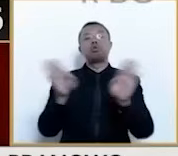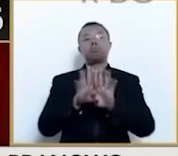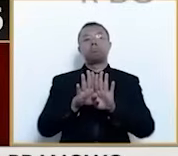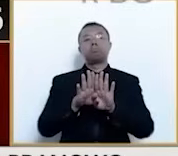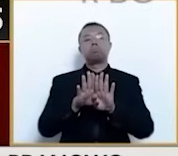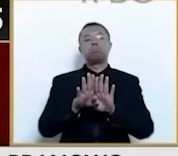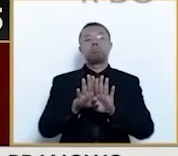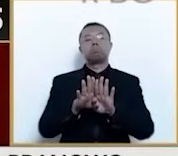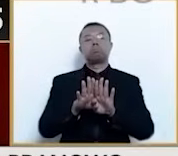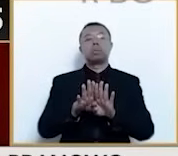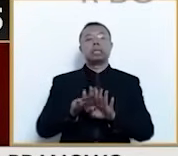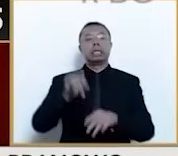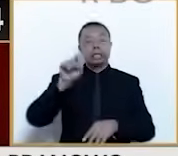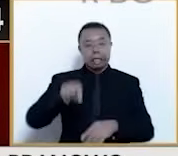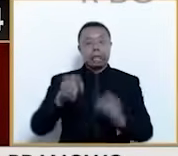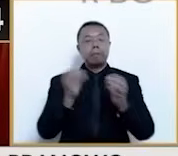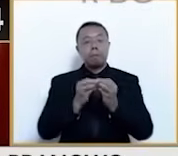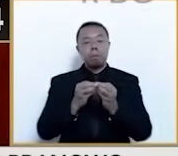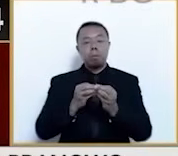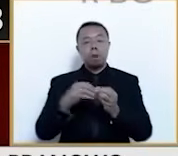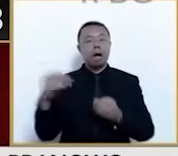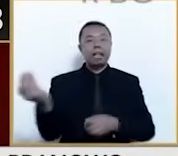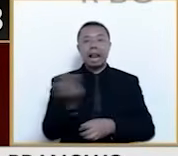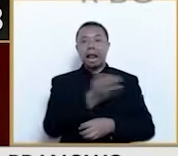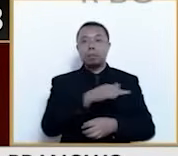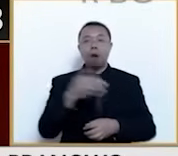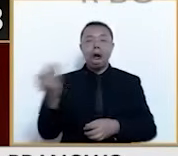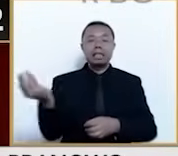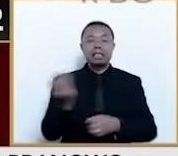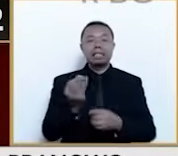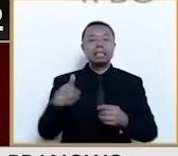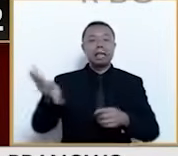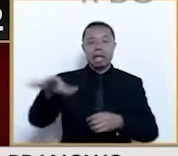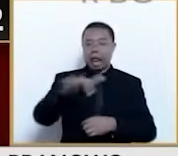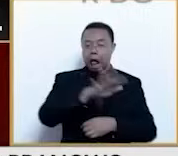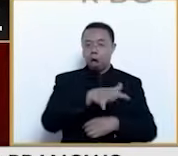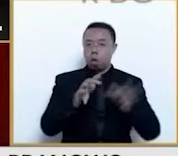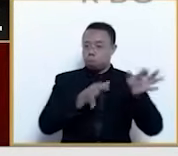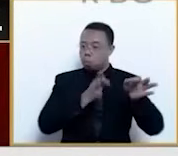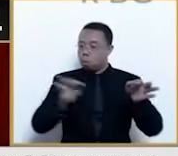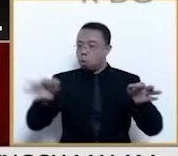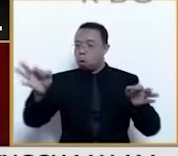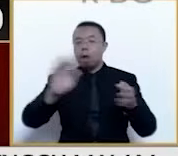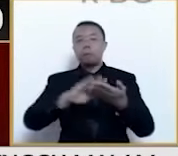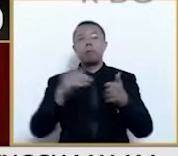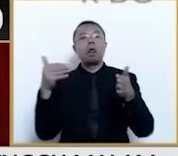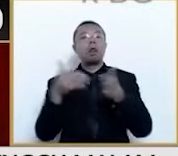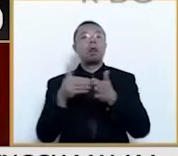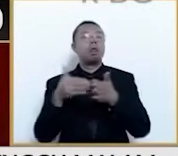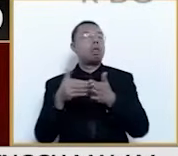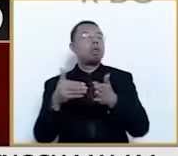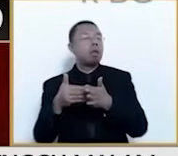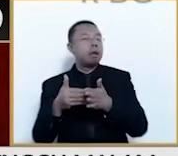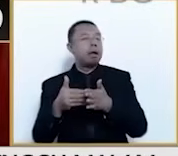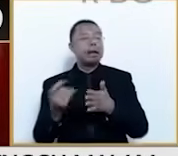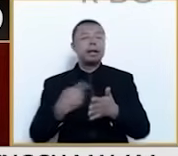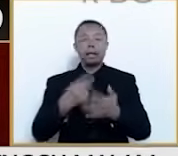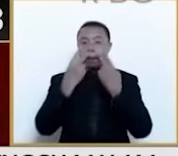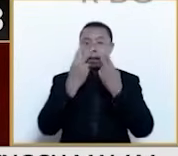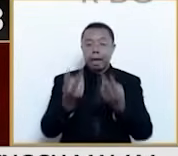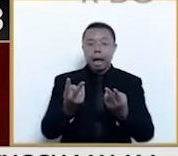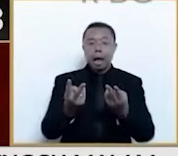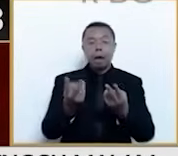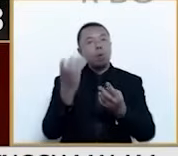ditutup. Nah inilah yang membuat transportasi laut antar pulau di Pulau Seribu itu menjadi tersendat. Kita